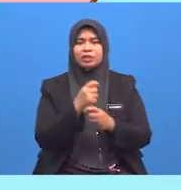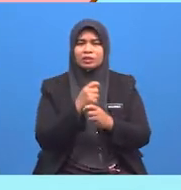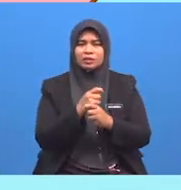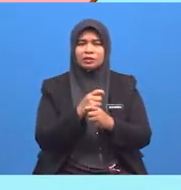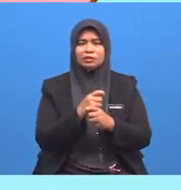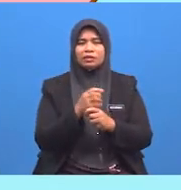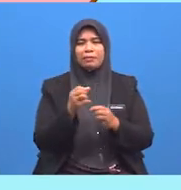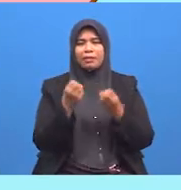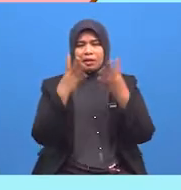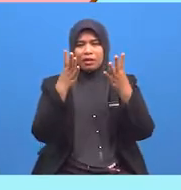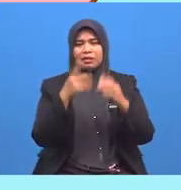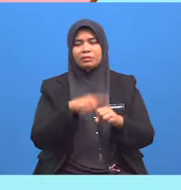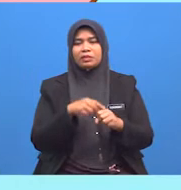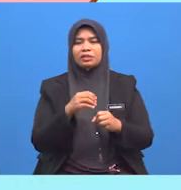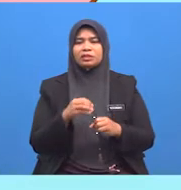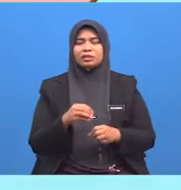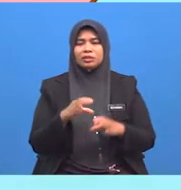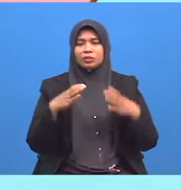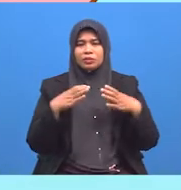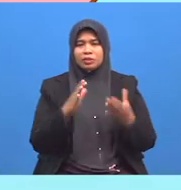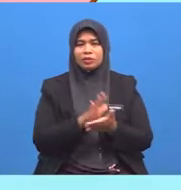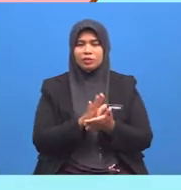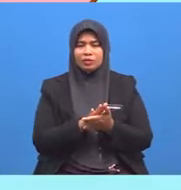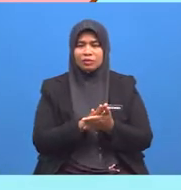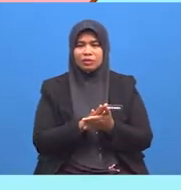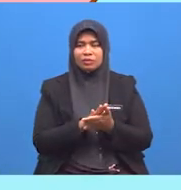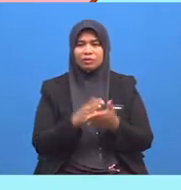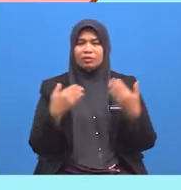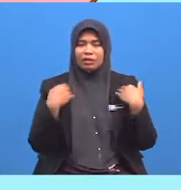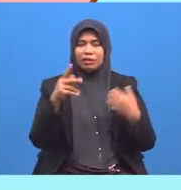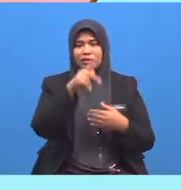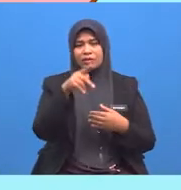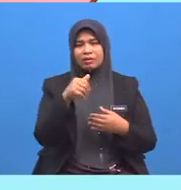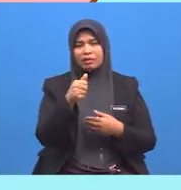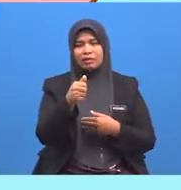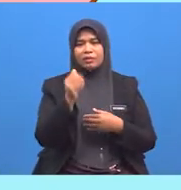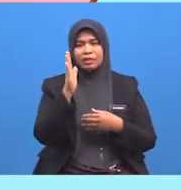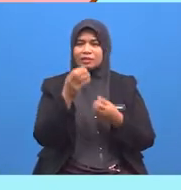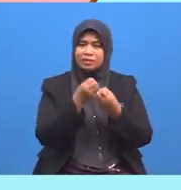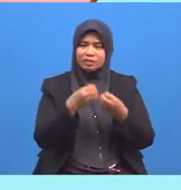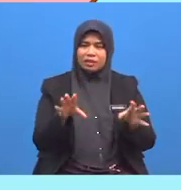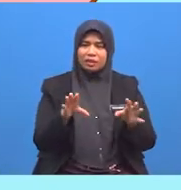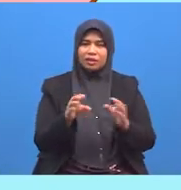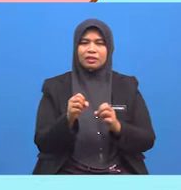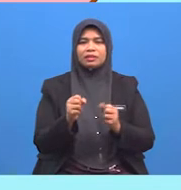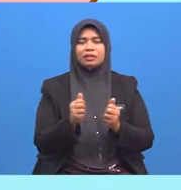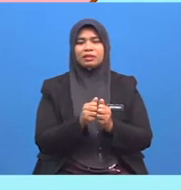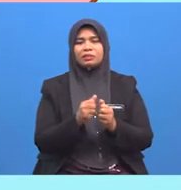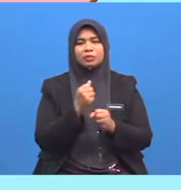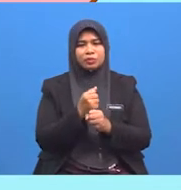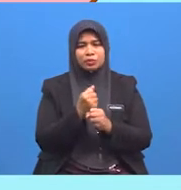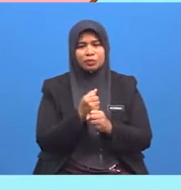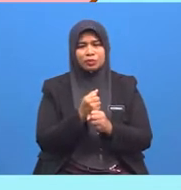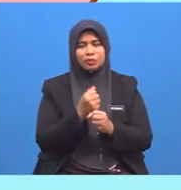banyak semasih cuci sekolah adik kah kamu akan selesaikan dengan bersungguh-sungguh atau memicu ibu bapaknya